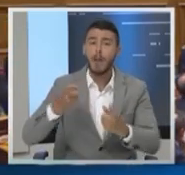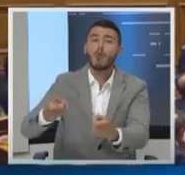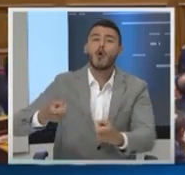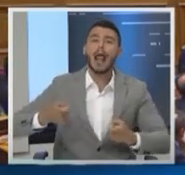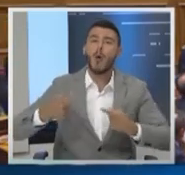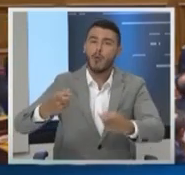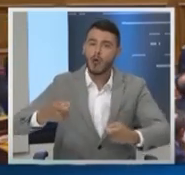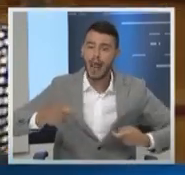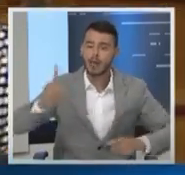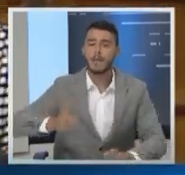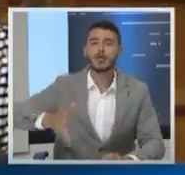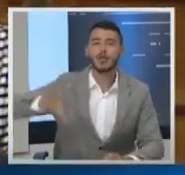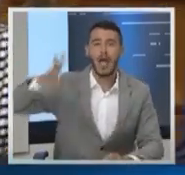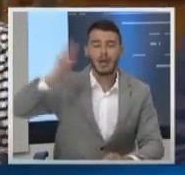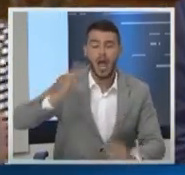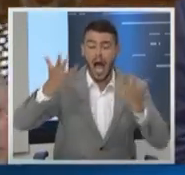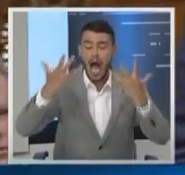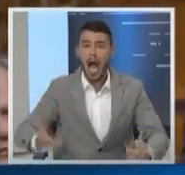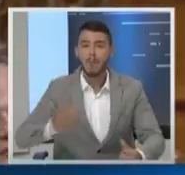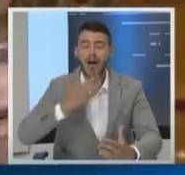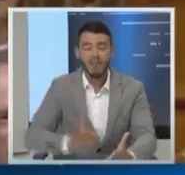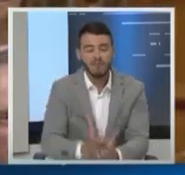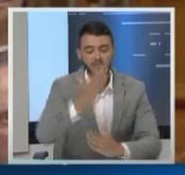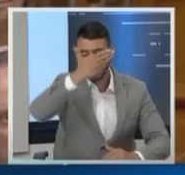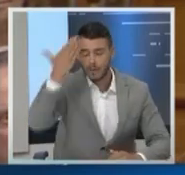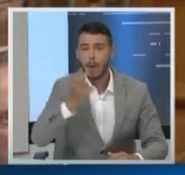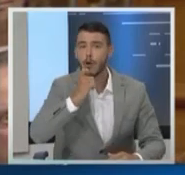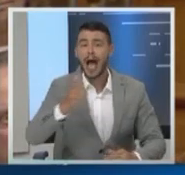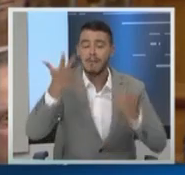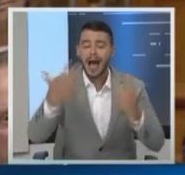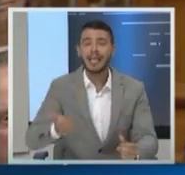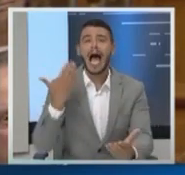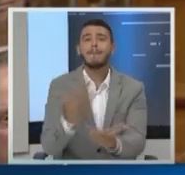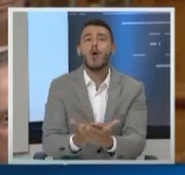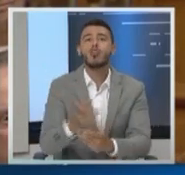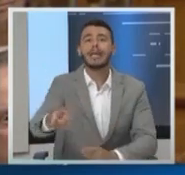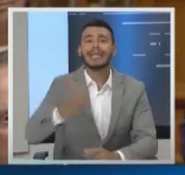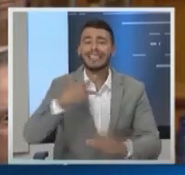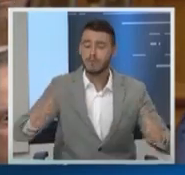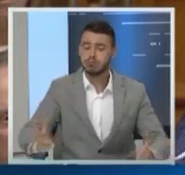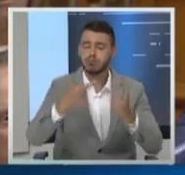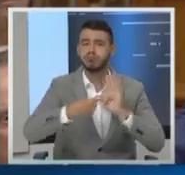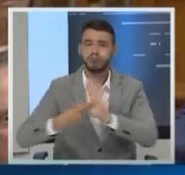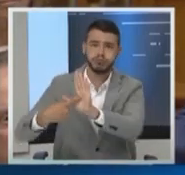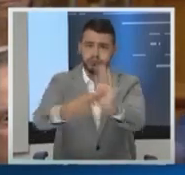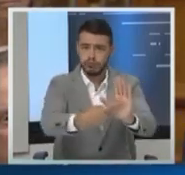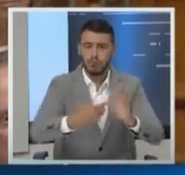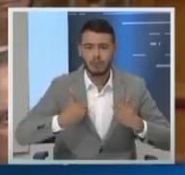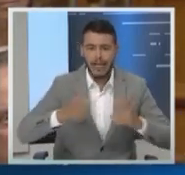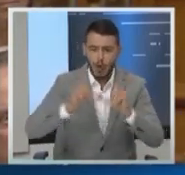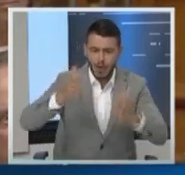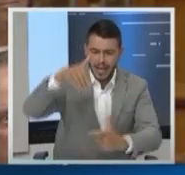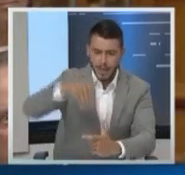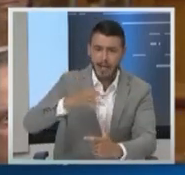αν έχει στοιχειώδη πολιτική εντυμότητα να τα αναδείξει, αναφέρθηκε σε οικογενειακές υποθέσεις δικές μου με δάνεια, δεν τα γνωρίζω καν,